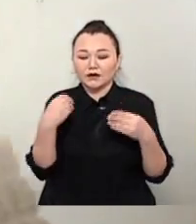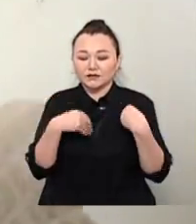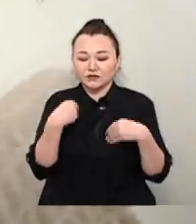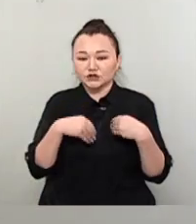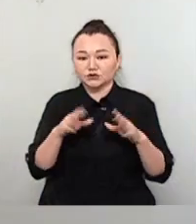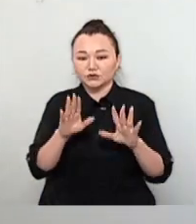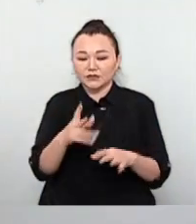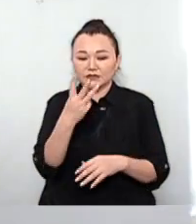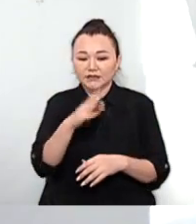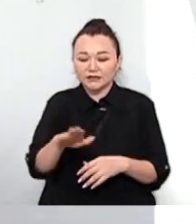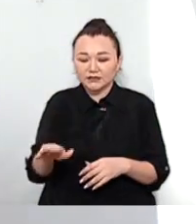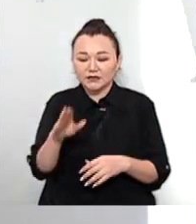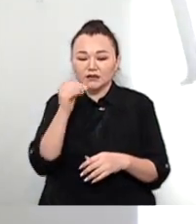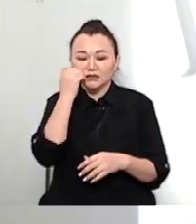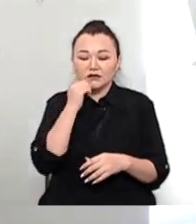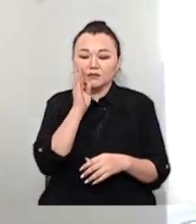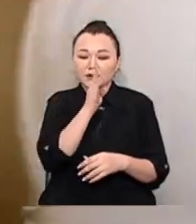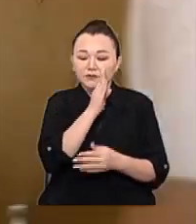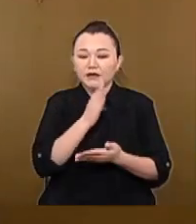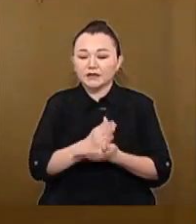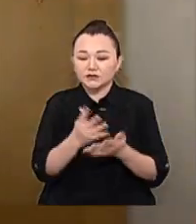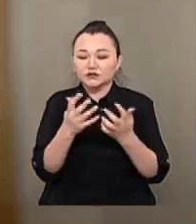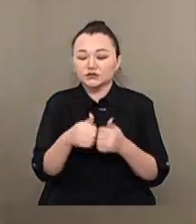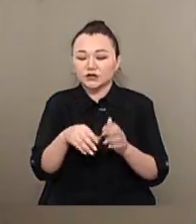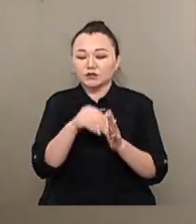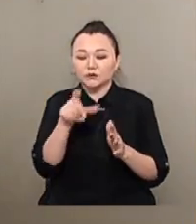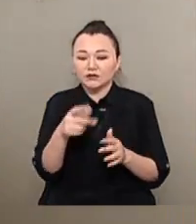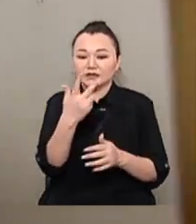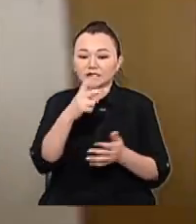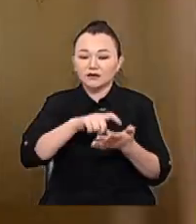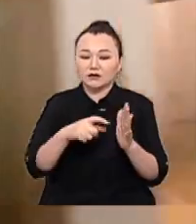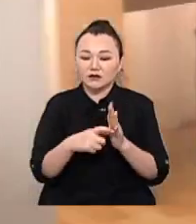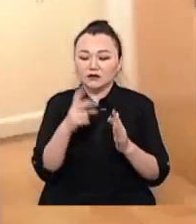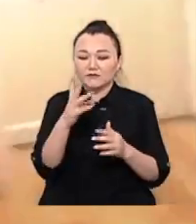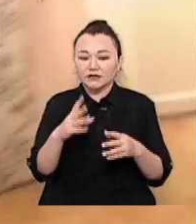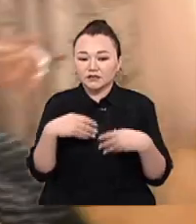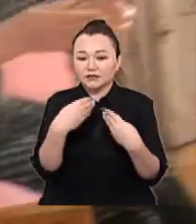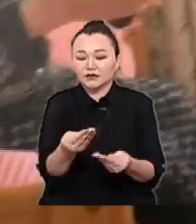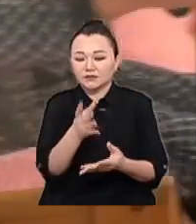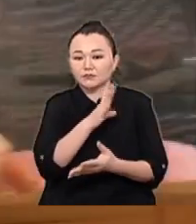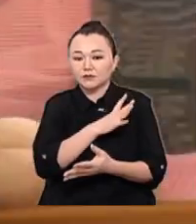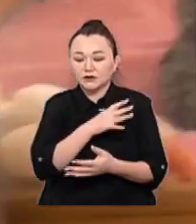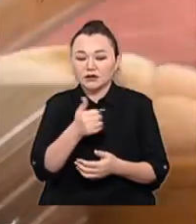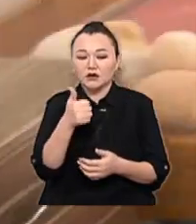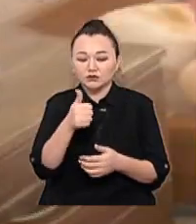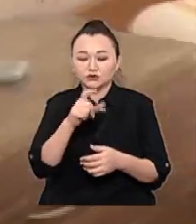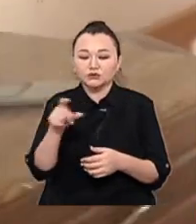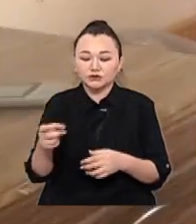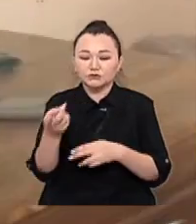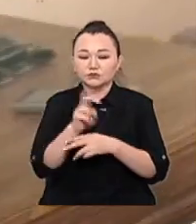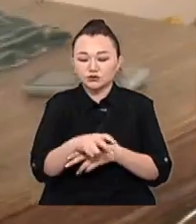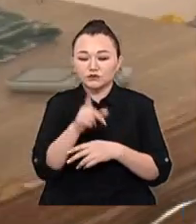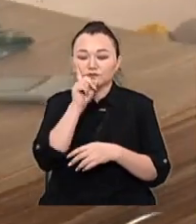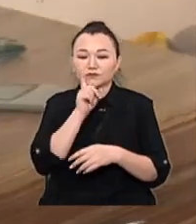шықты. Үш баласы, қарт анасы барын есептеп, депутатқа үш бөлмелі пәтер берілген екен. Жақсы адамдар келген,